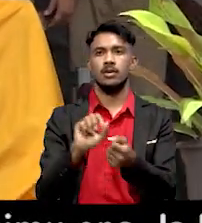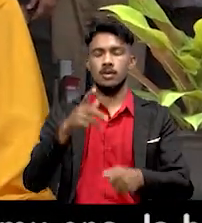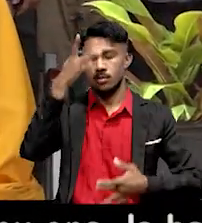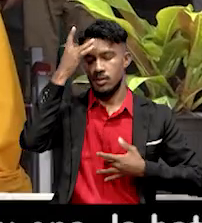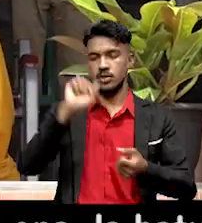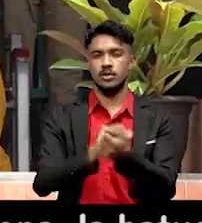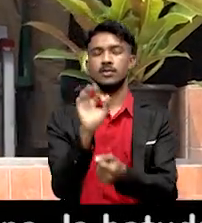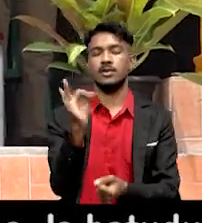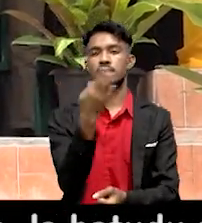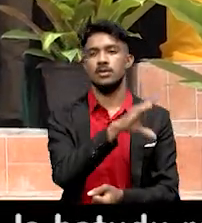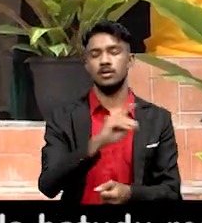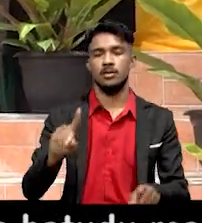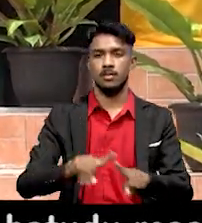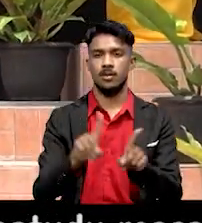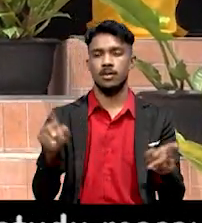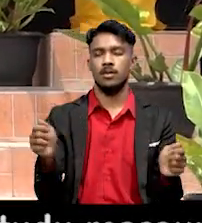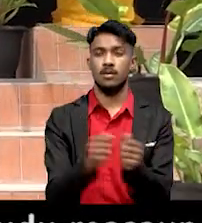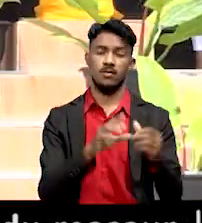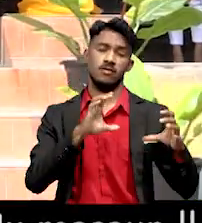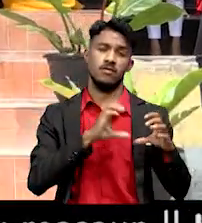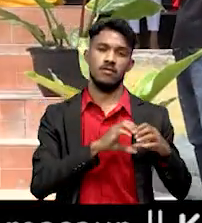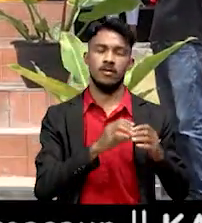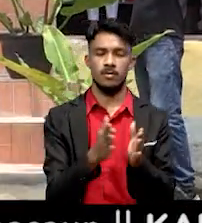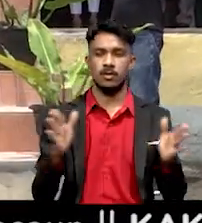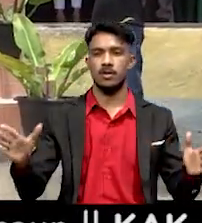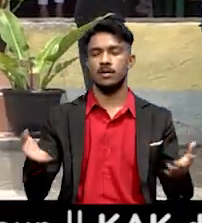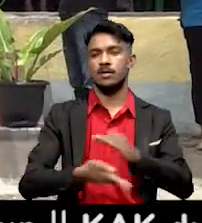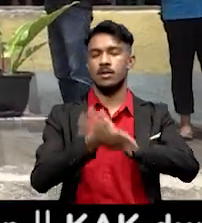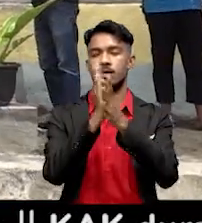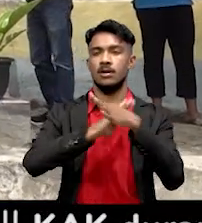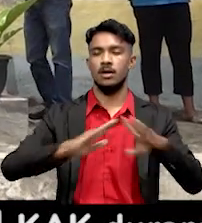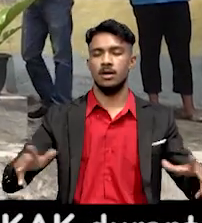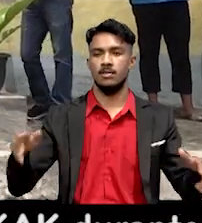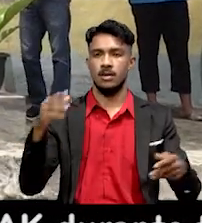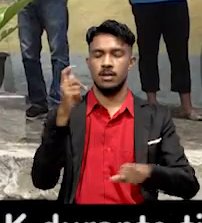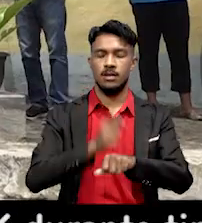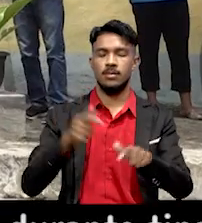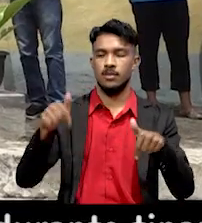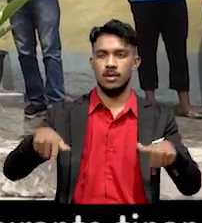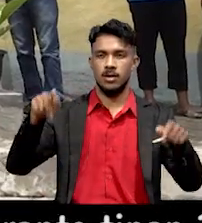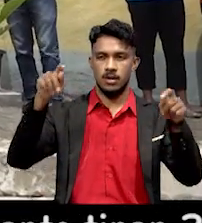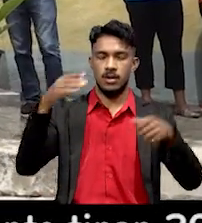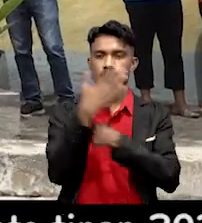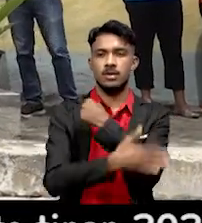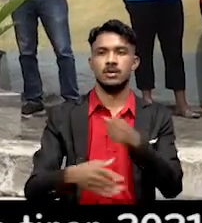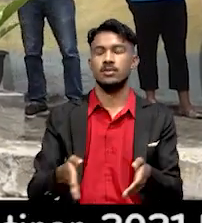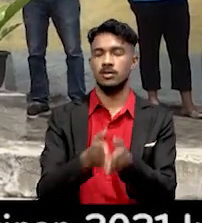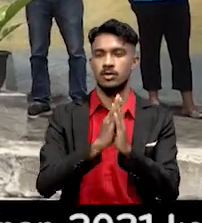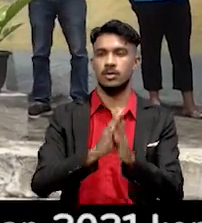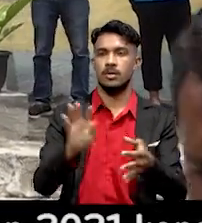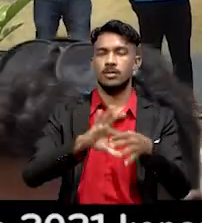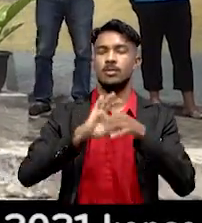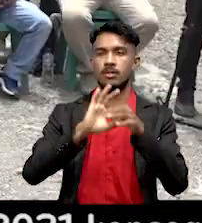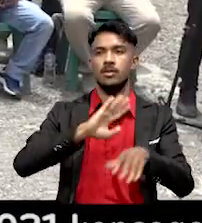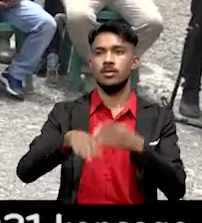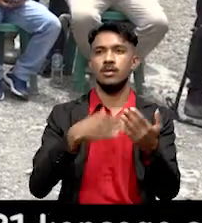COVID-19 mai be ho fuam bot na fating ho di hakalma situasaun i harai larang. Tambane husu ba ekipa hirak nebe se